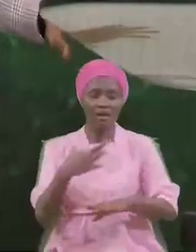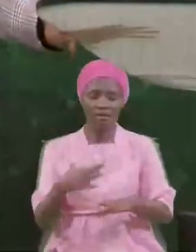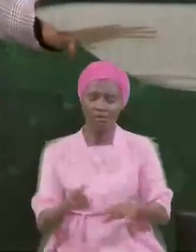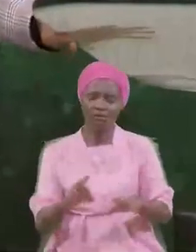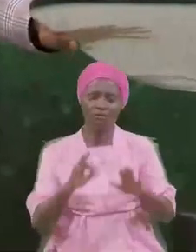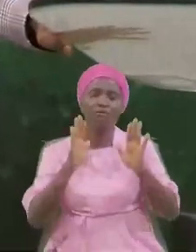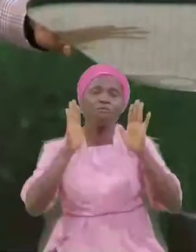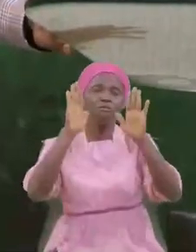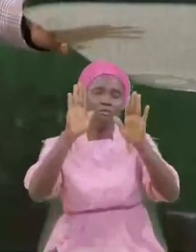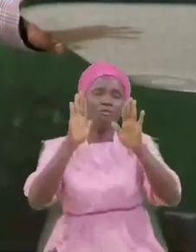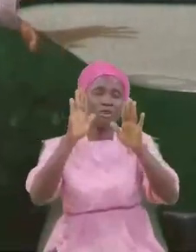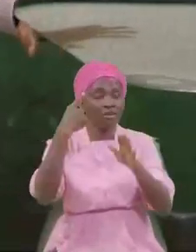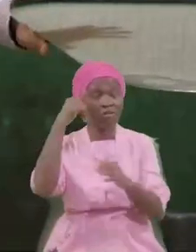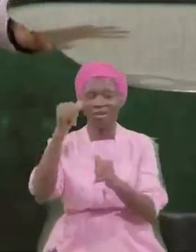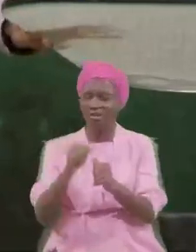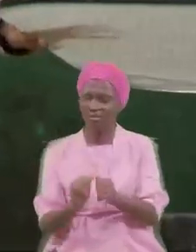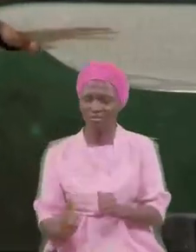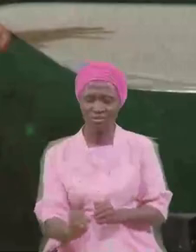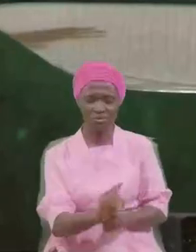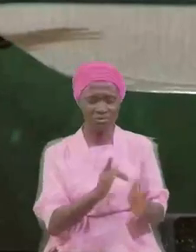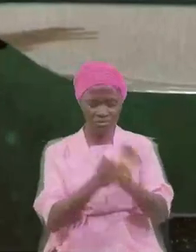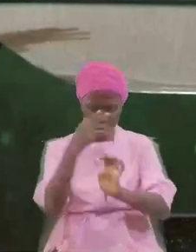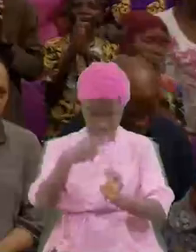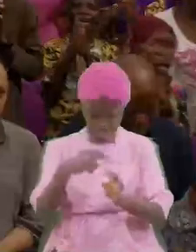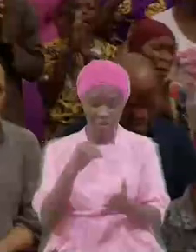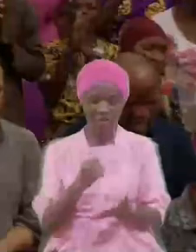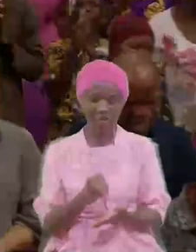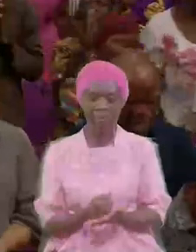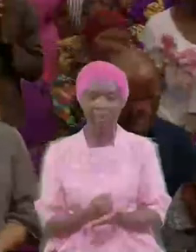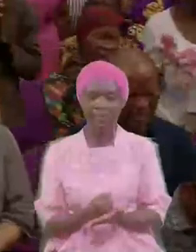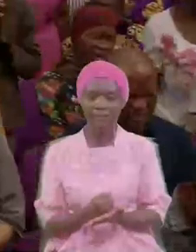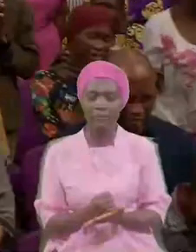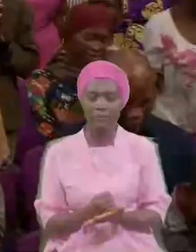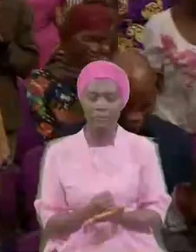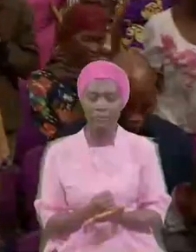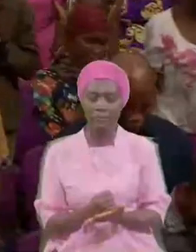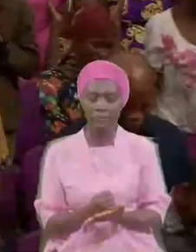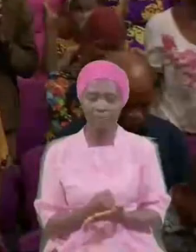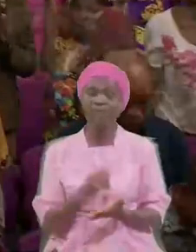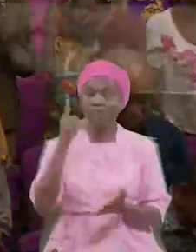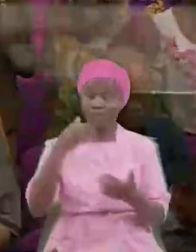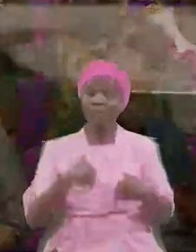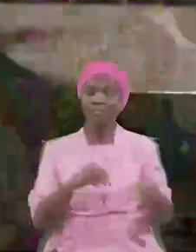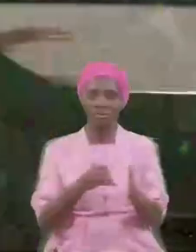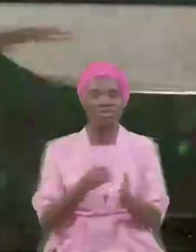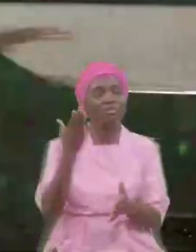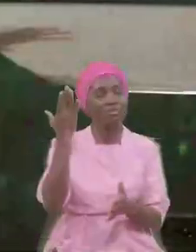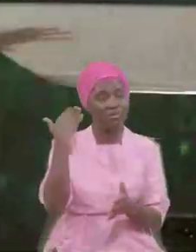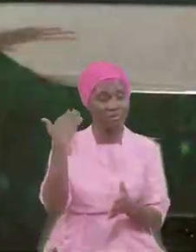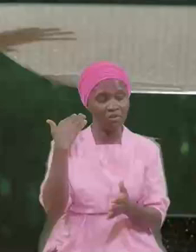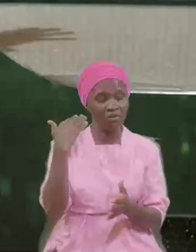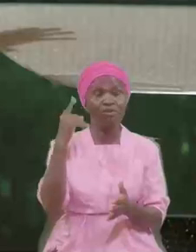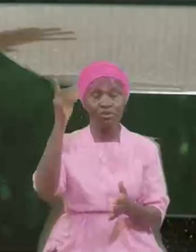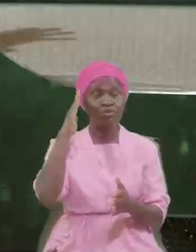de prodiges pour tout le monde au nom de Jésus-Christ. Tu l'avais fait,